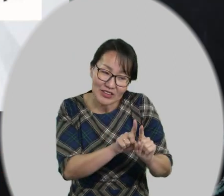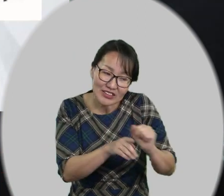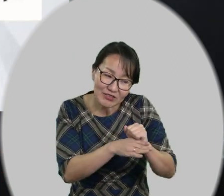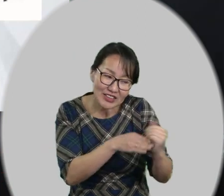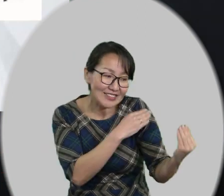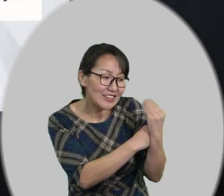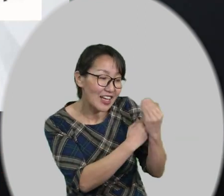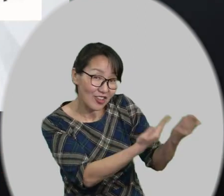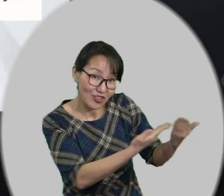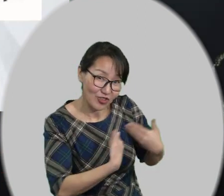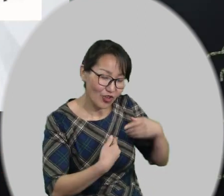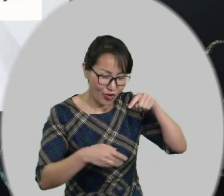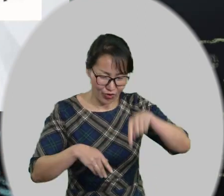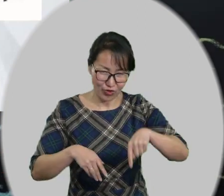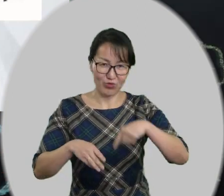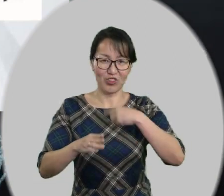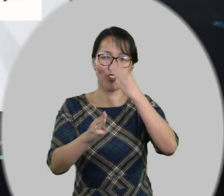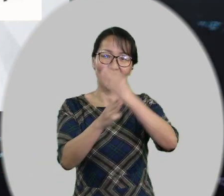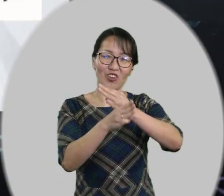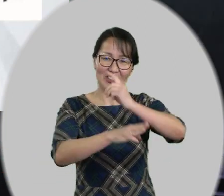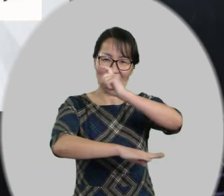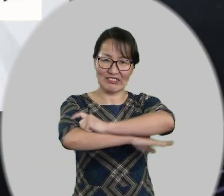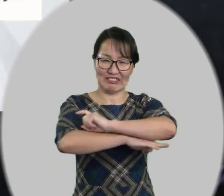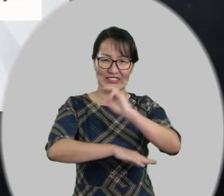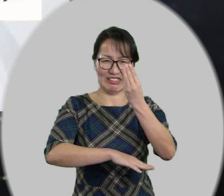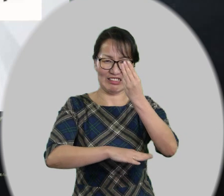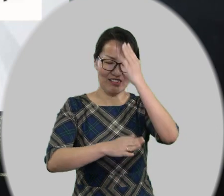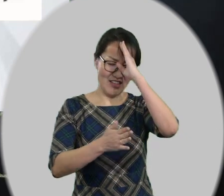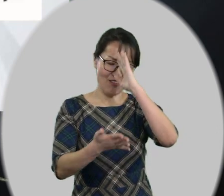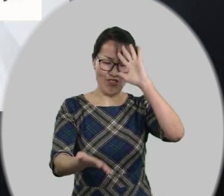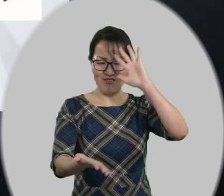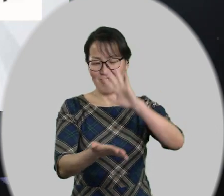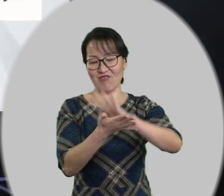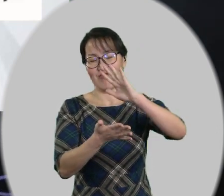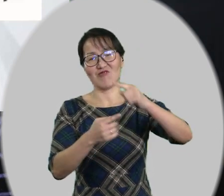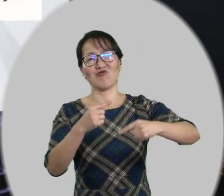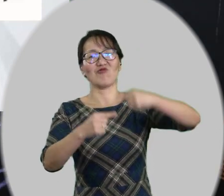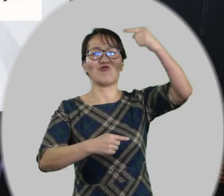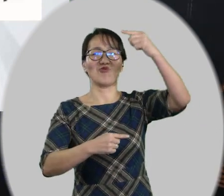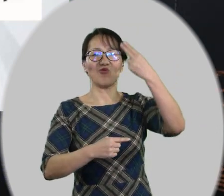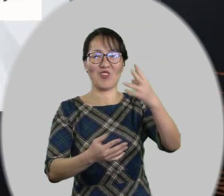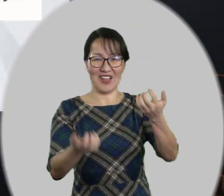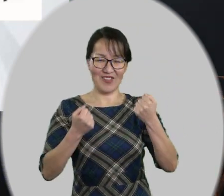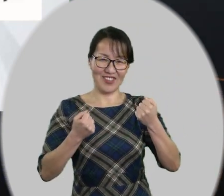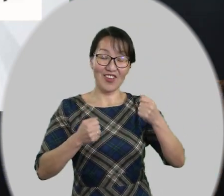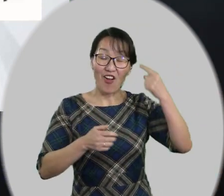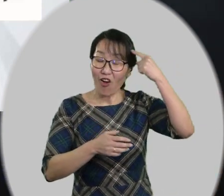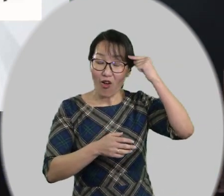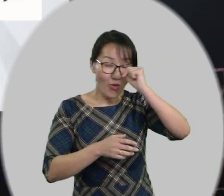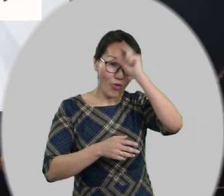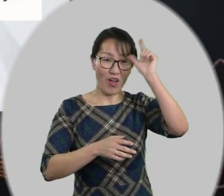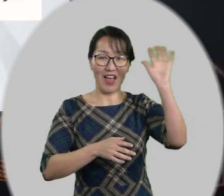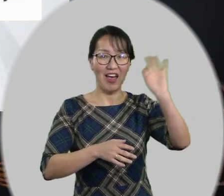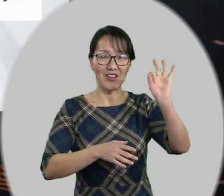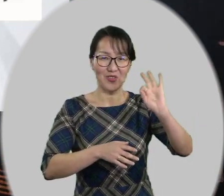заагаад өгсөн. Өнөөдөр би тооны шалгалтандаа өндөр цамхах шиг ээ явлаа ойлгож